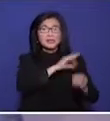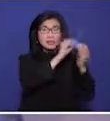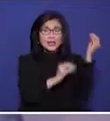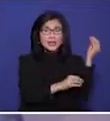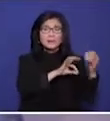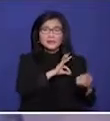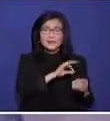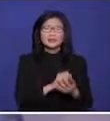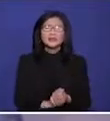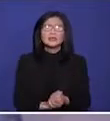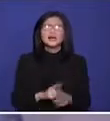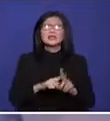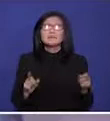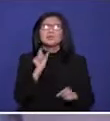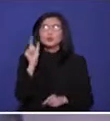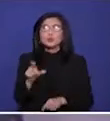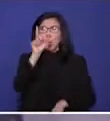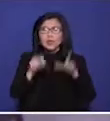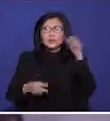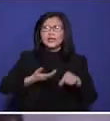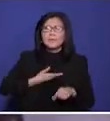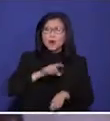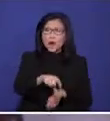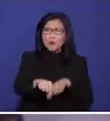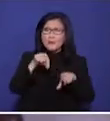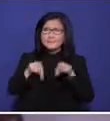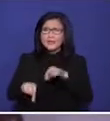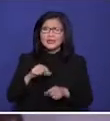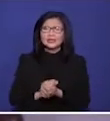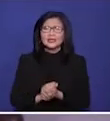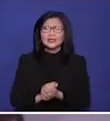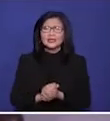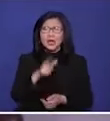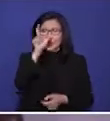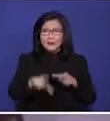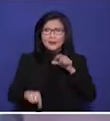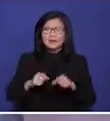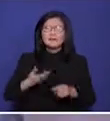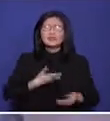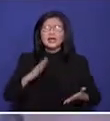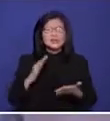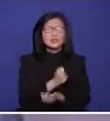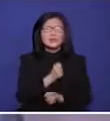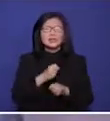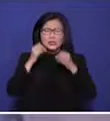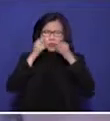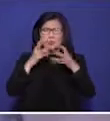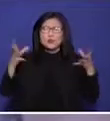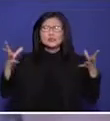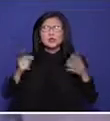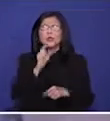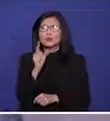tetapi juga bagi pemilih yang berdaulat. Pemilih akan memiliki kesempatan yang luas untuk memahami dan